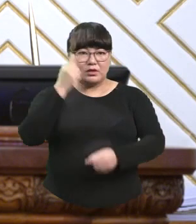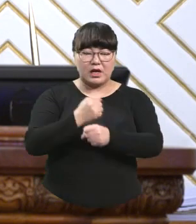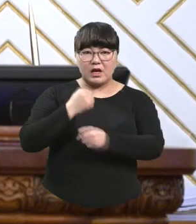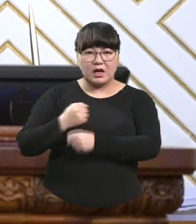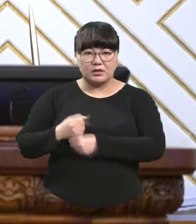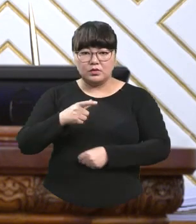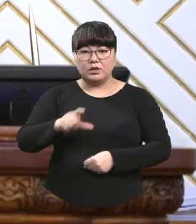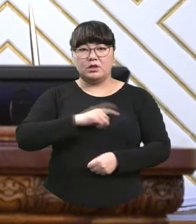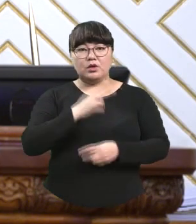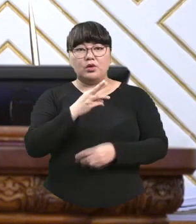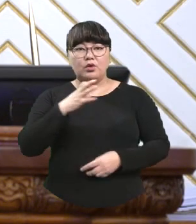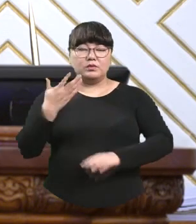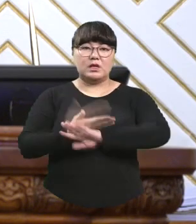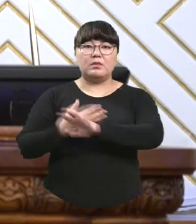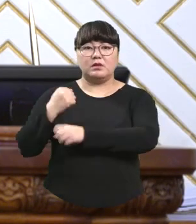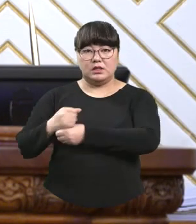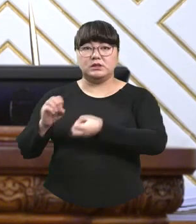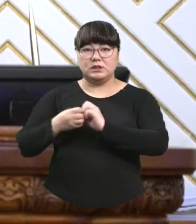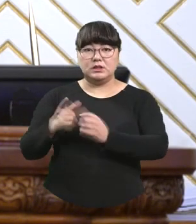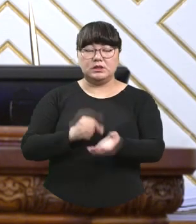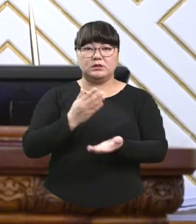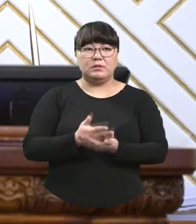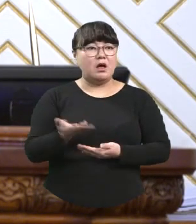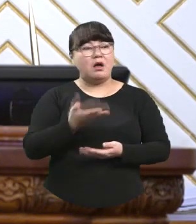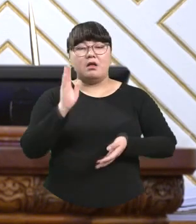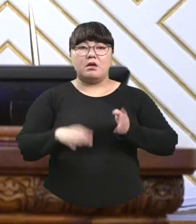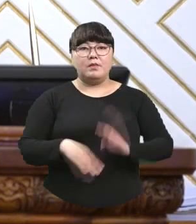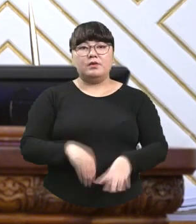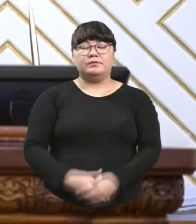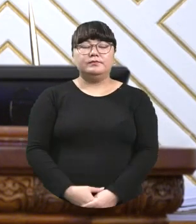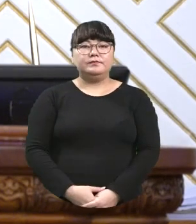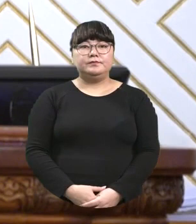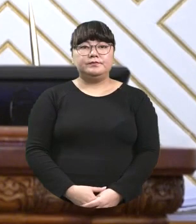тодорхой ажлуудаас энэ хүний хин комисс хамгаалалт ажлууд эхэллээ шүү дээ. Хаан ч үлээ гэсэн.